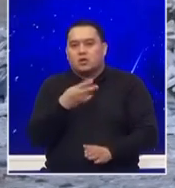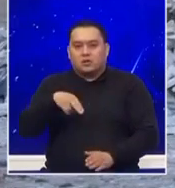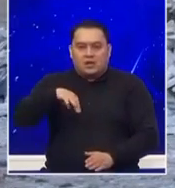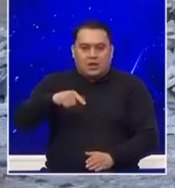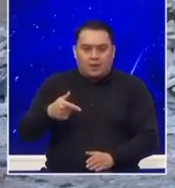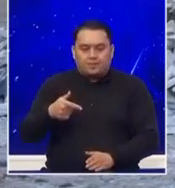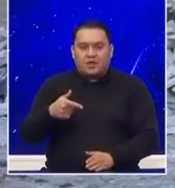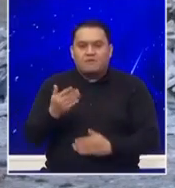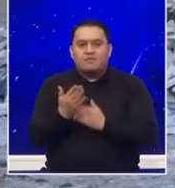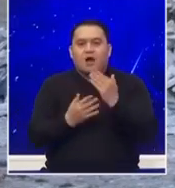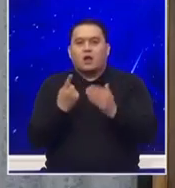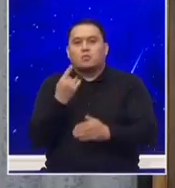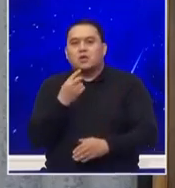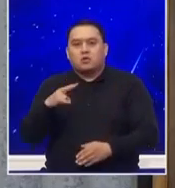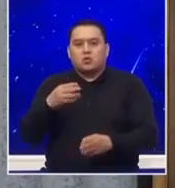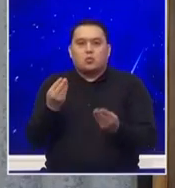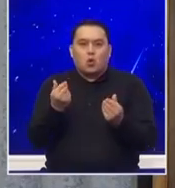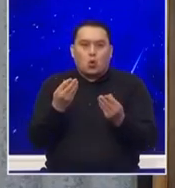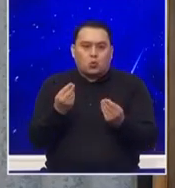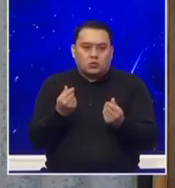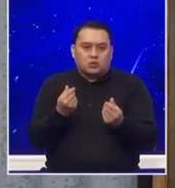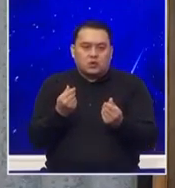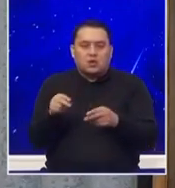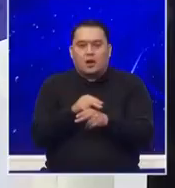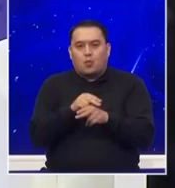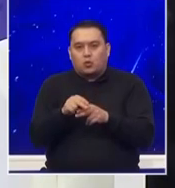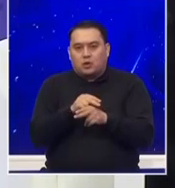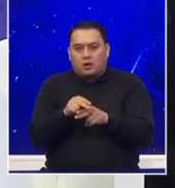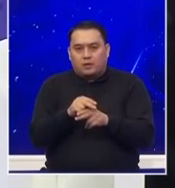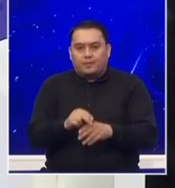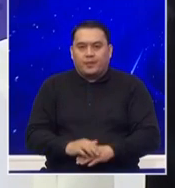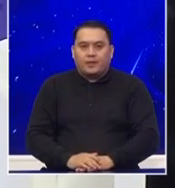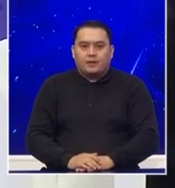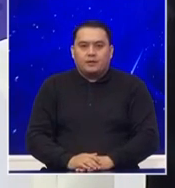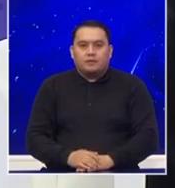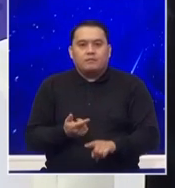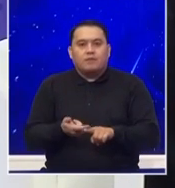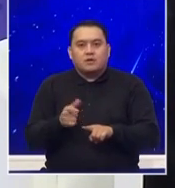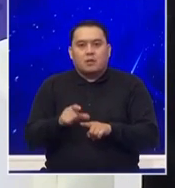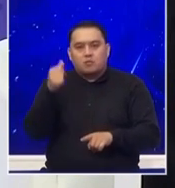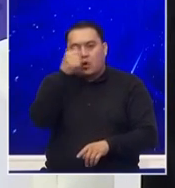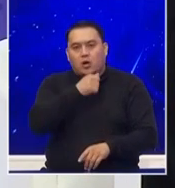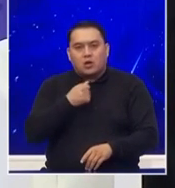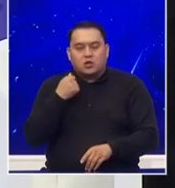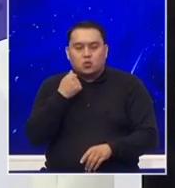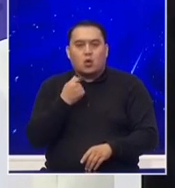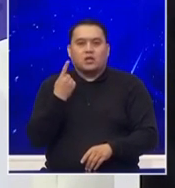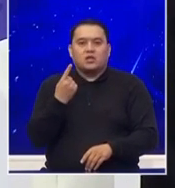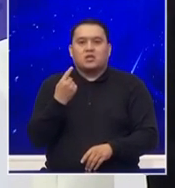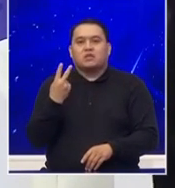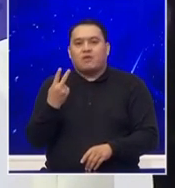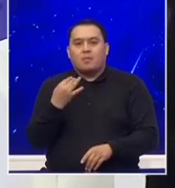миллиардов тенге и свыше 1 миллиарда бюджетных средств для текущего ремонта. В этом году 1,2 миллиарда выделено